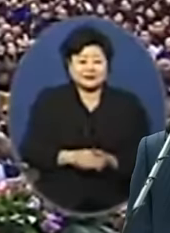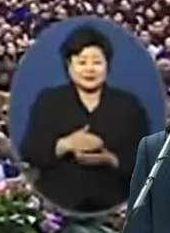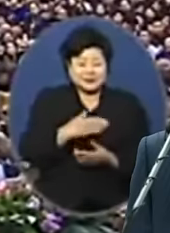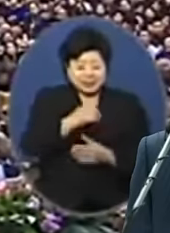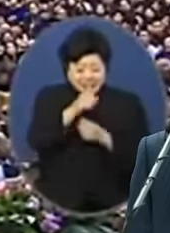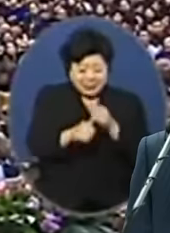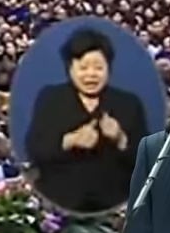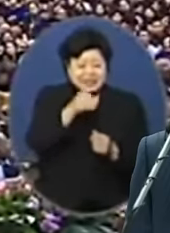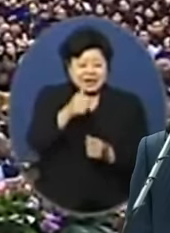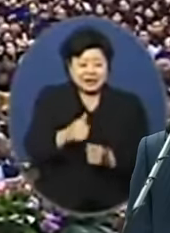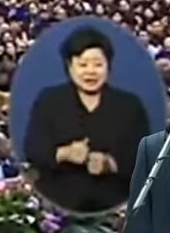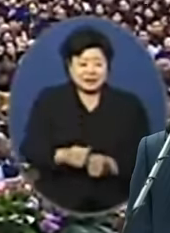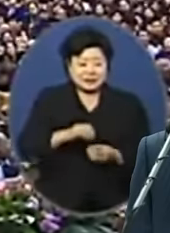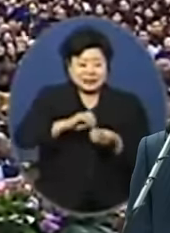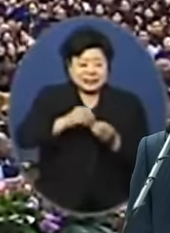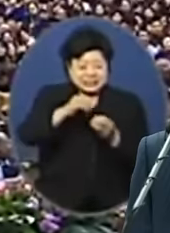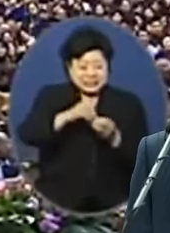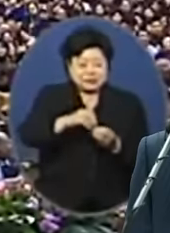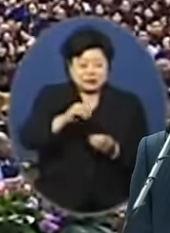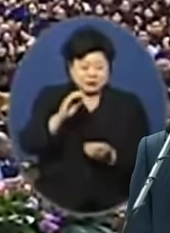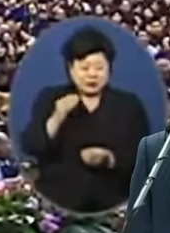나는 하나님의 걸작품입니다.